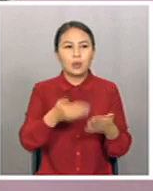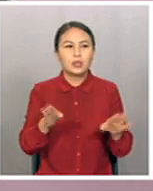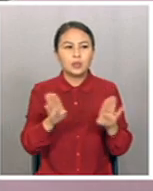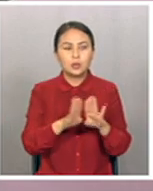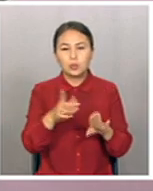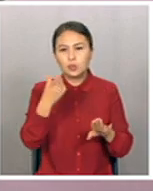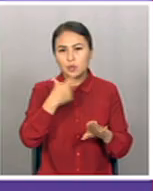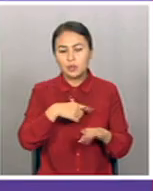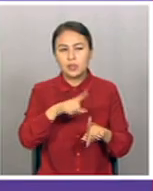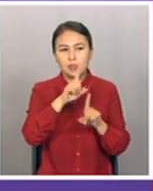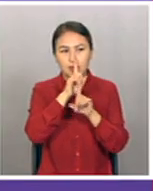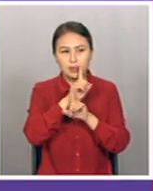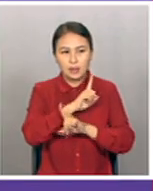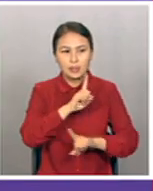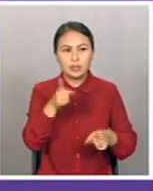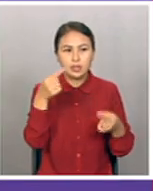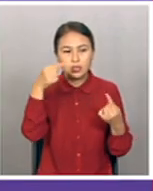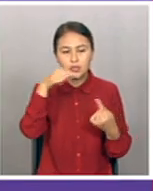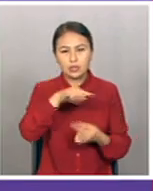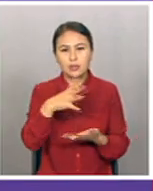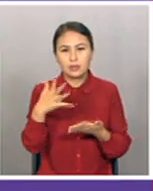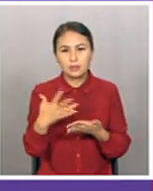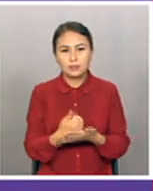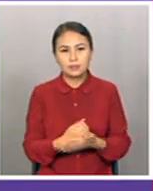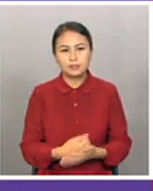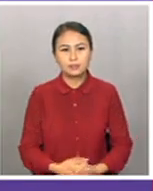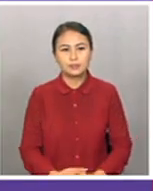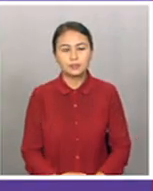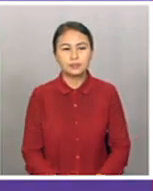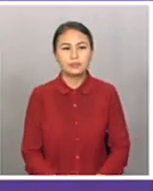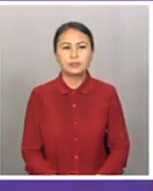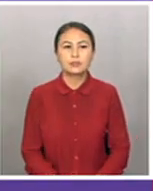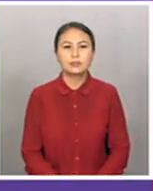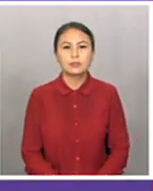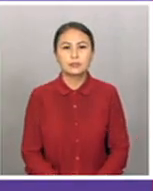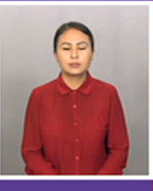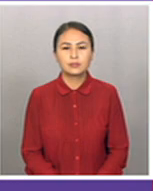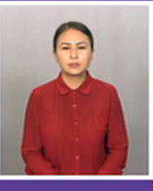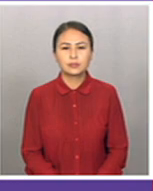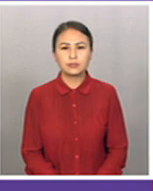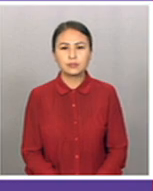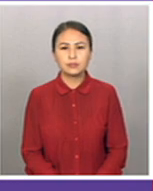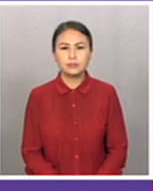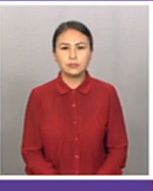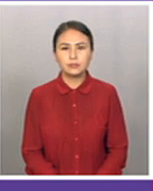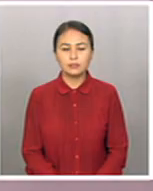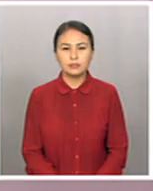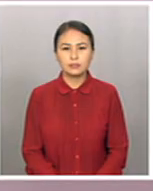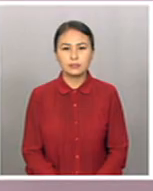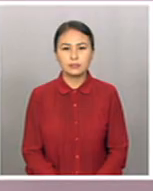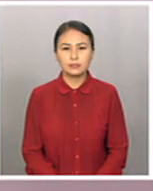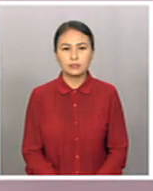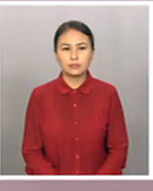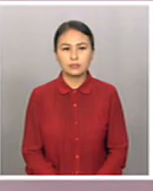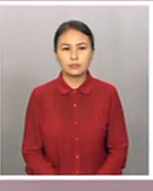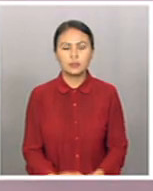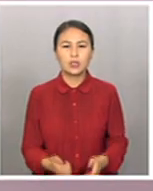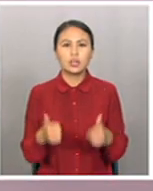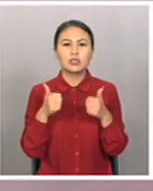біліп, олардың өзіне тән ерекшеліктерін анықтадыңдар.